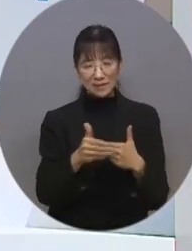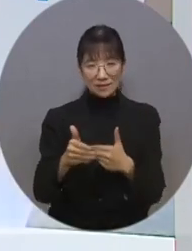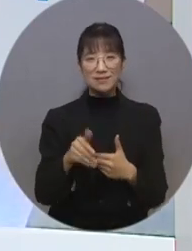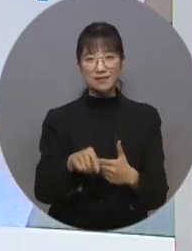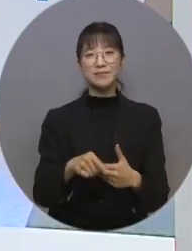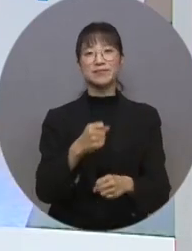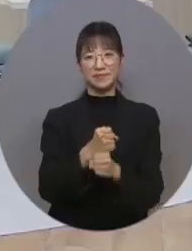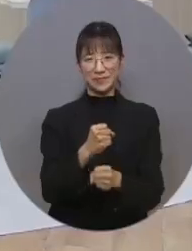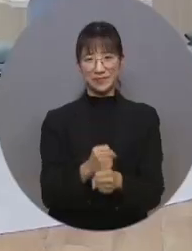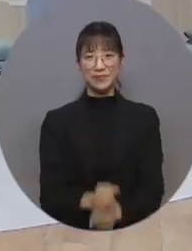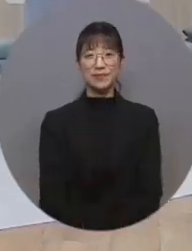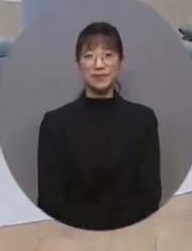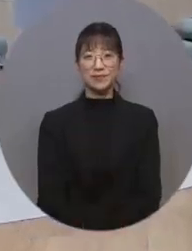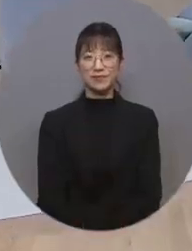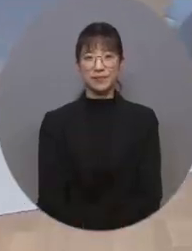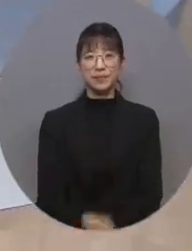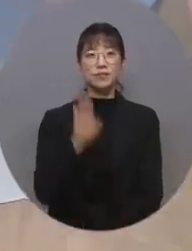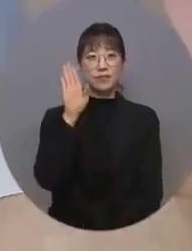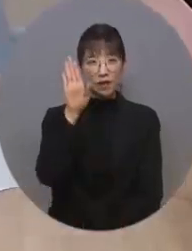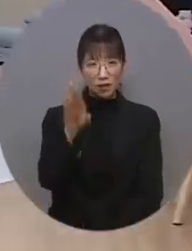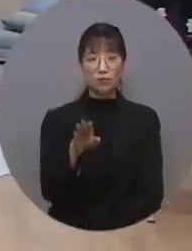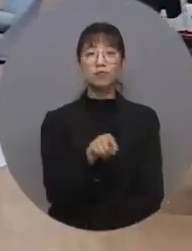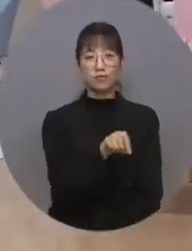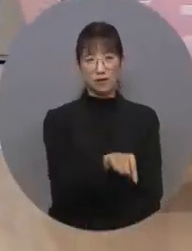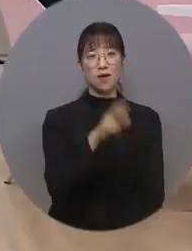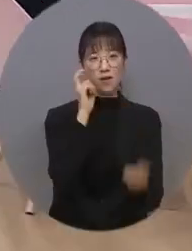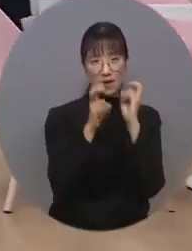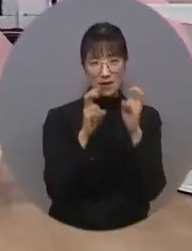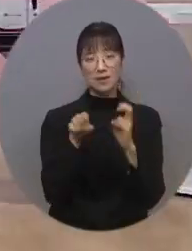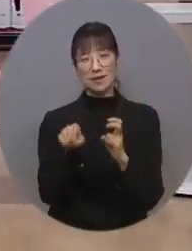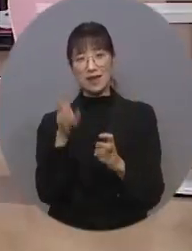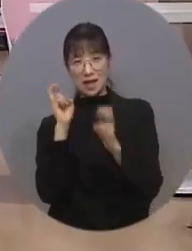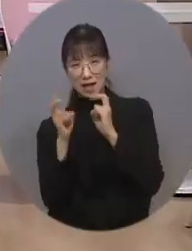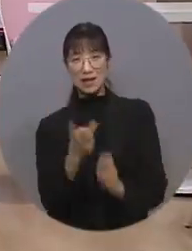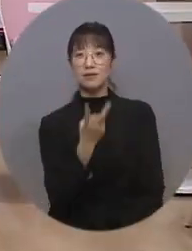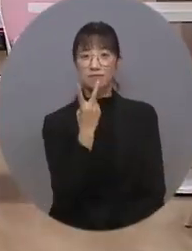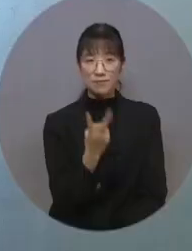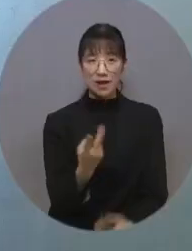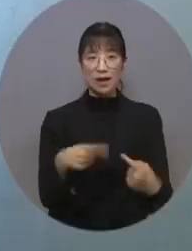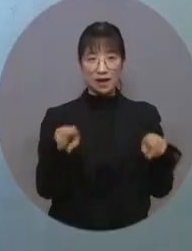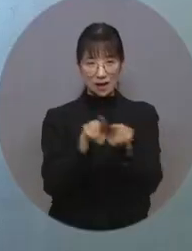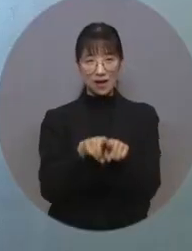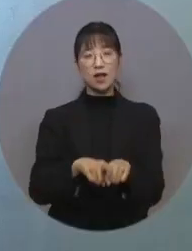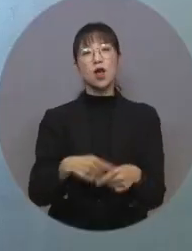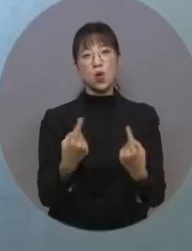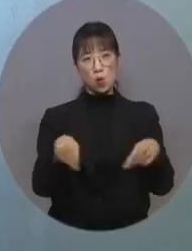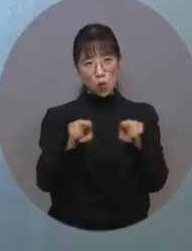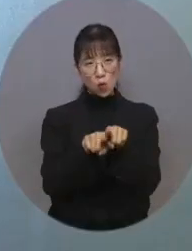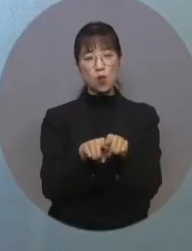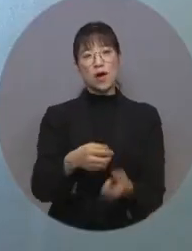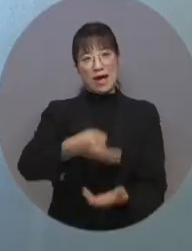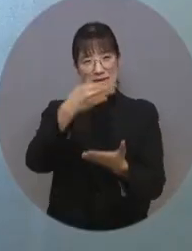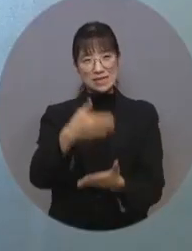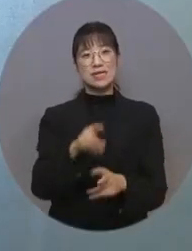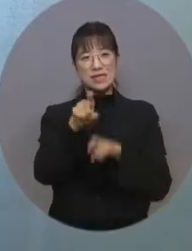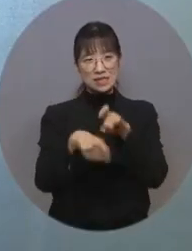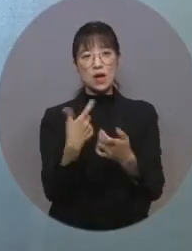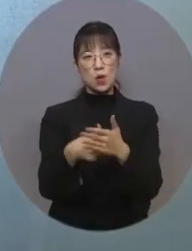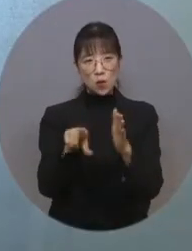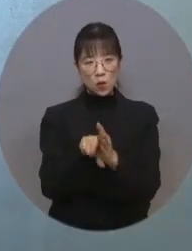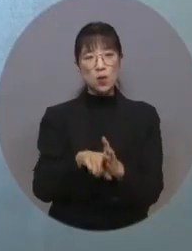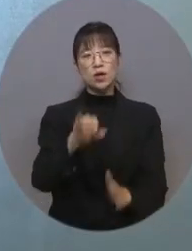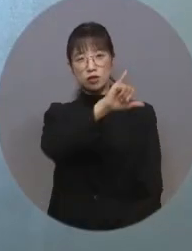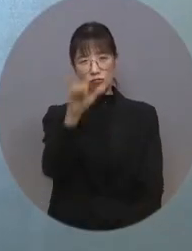진행하는 자리입니다. 앞으로 굿위드어스는 바인 우정통운과 함께 공유가치 실현을 위한 바인윅스를